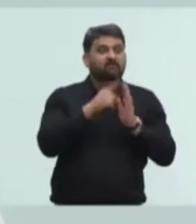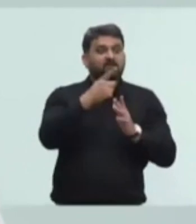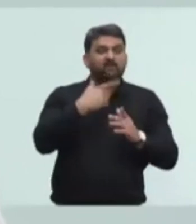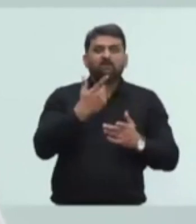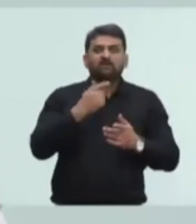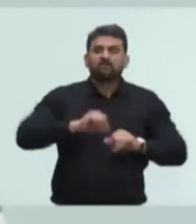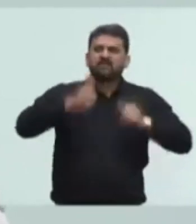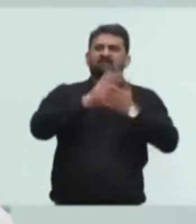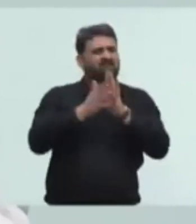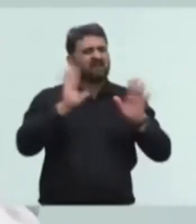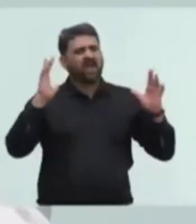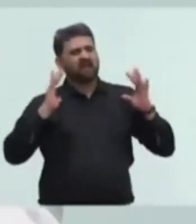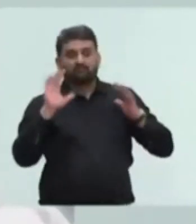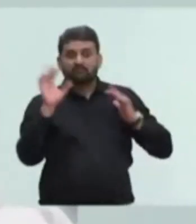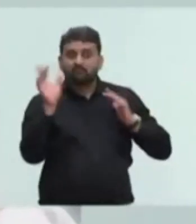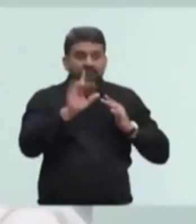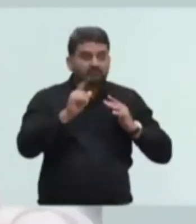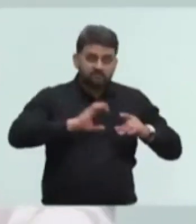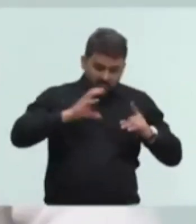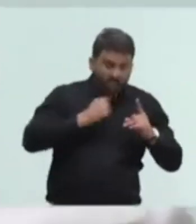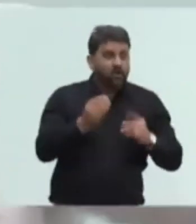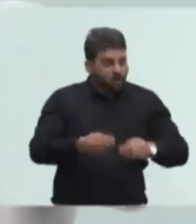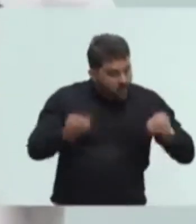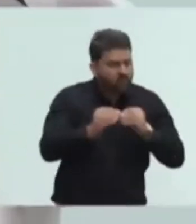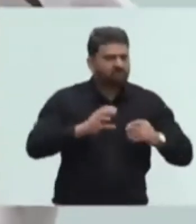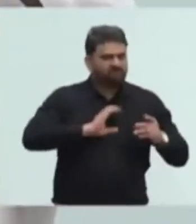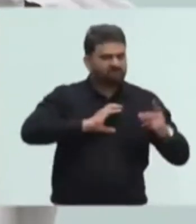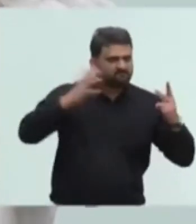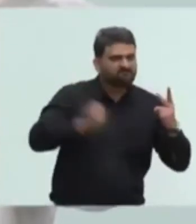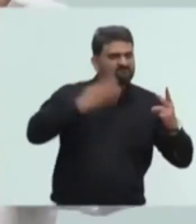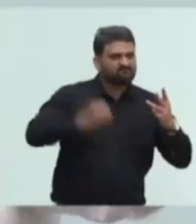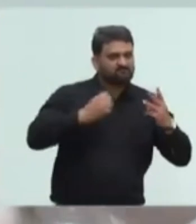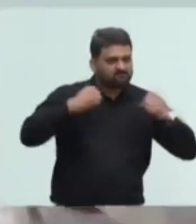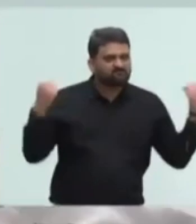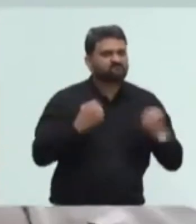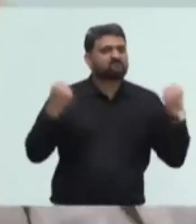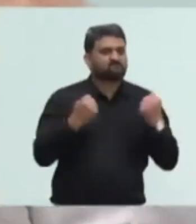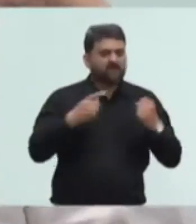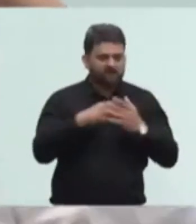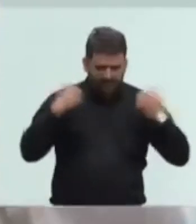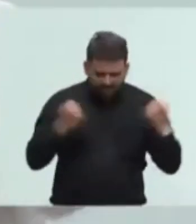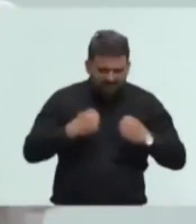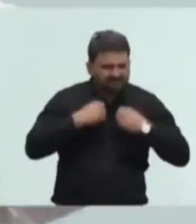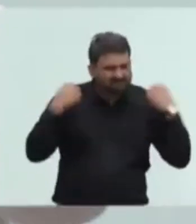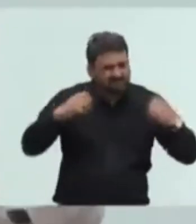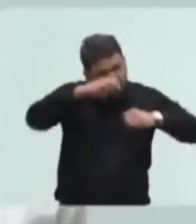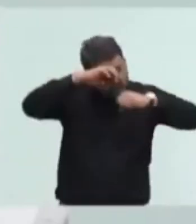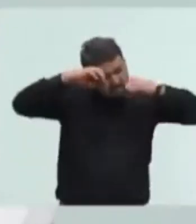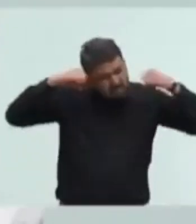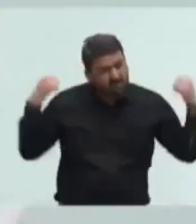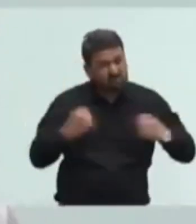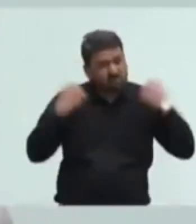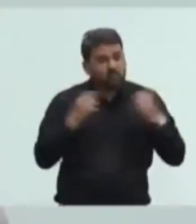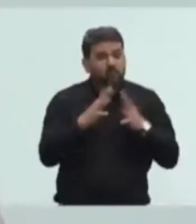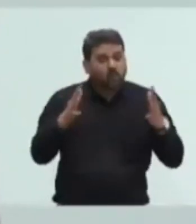वह कभी संतोष नहीं मानता है खुद नए गोल फैट करता है उस साइड के लिए खुद को हटवा देता है